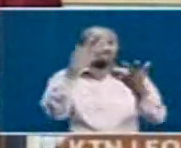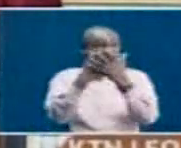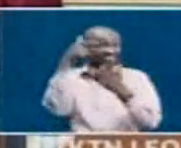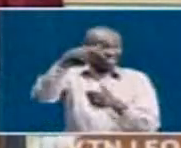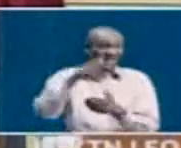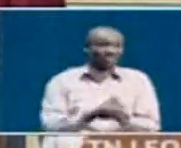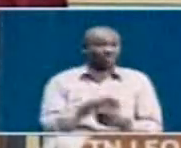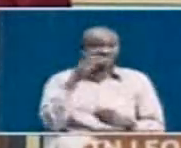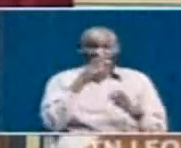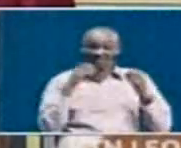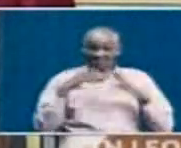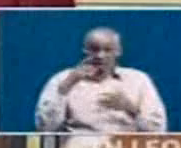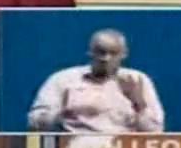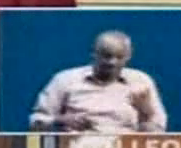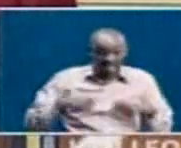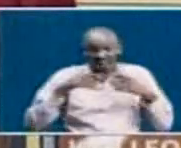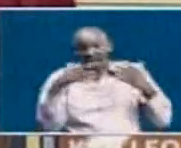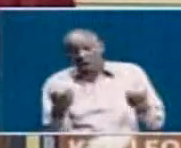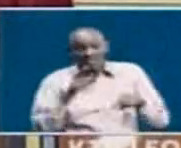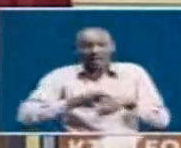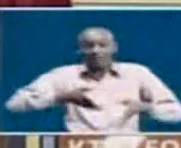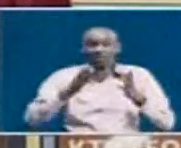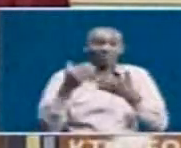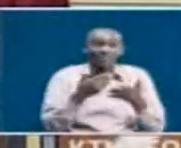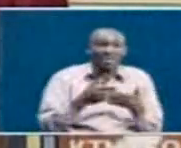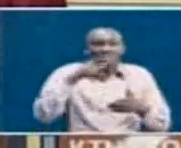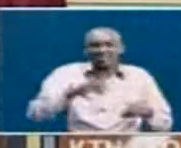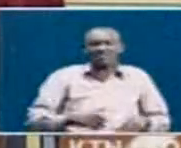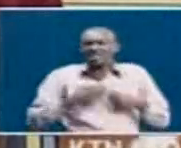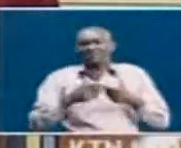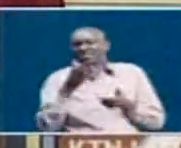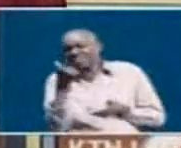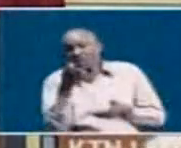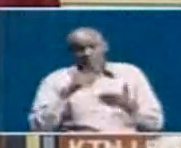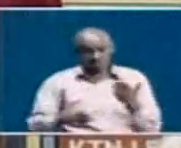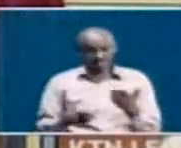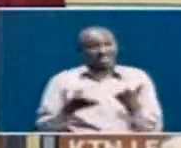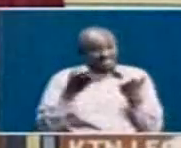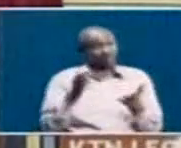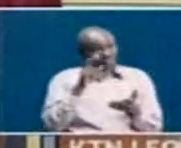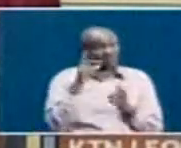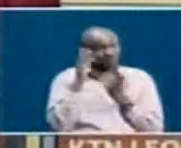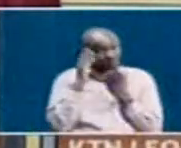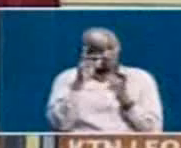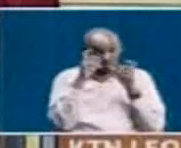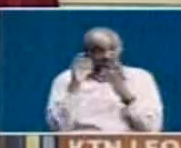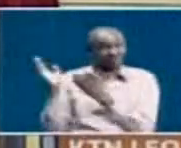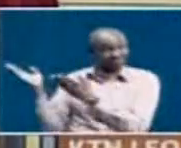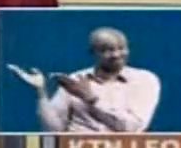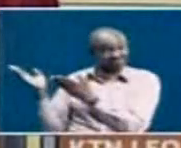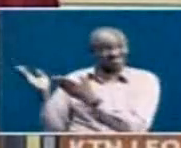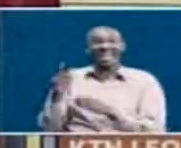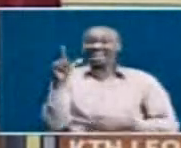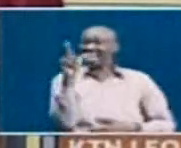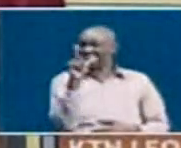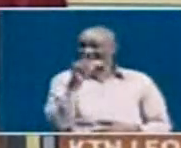una wasiwasi maisha yako yajezisho atakuwa vipi, na utakapomzaa mtoto atakuwa vipi? Ndio picha unaona katika runinga yako hapa ya gereza la Lang'ata la wanawake,